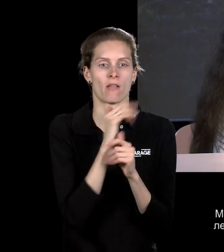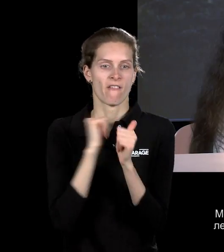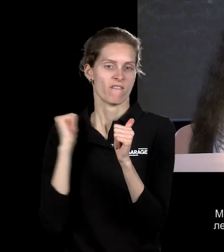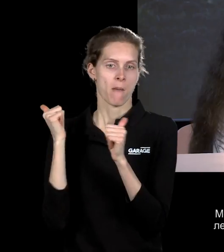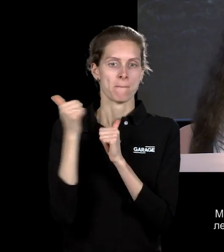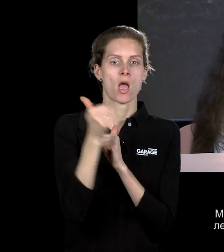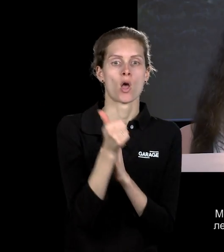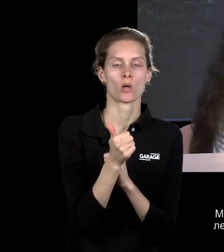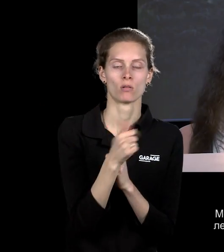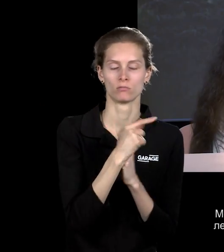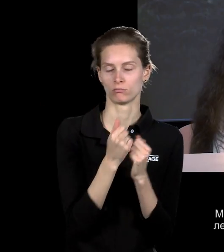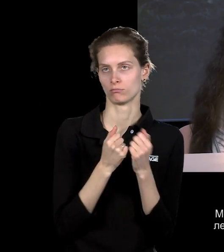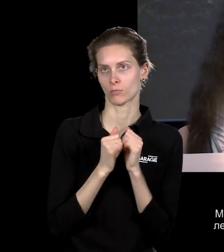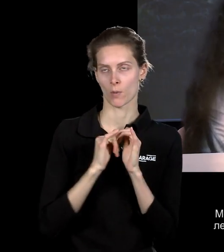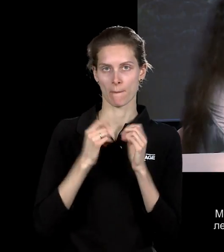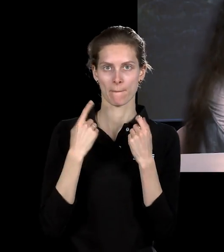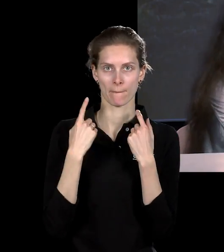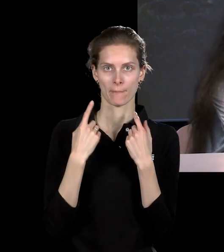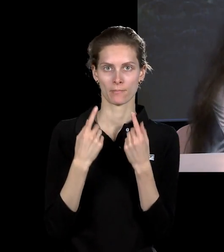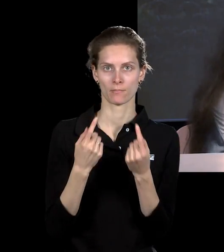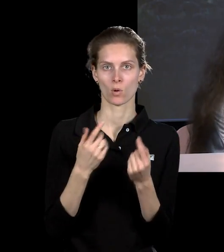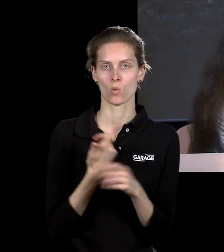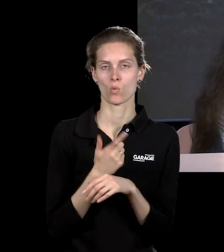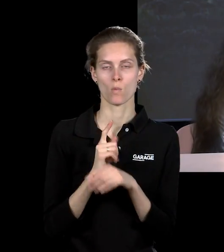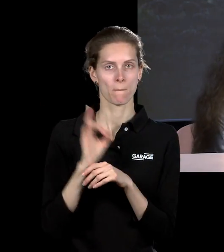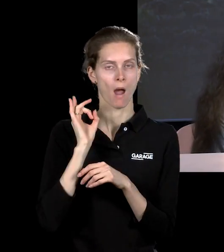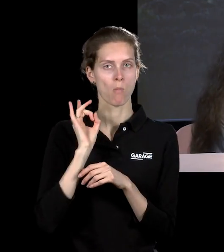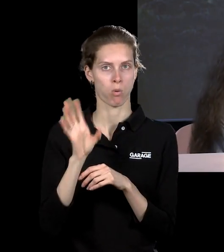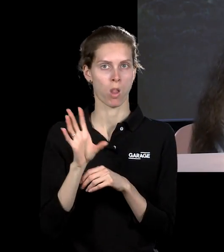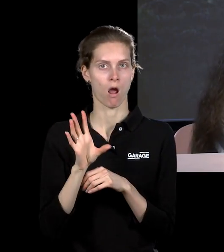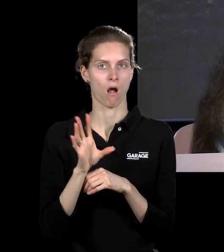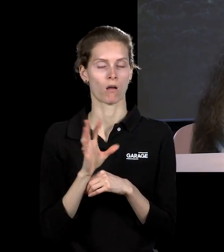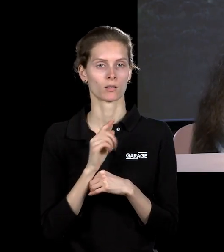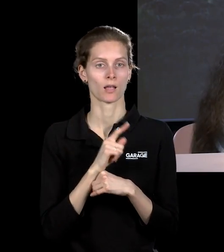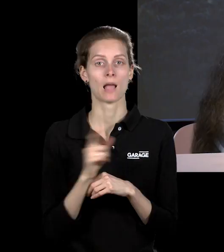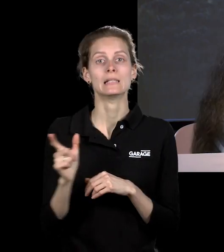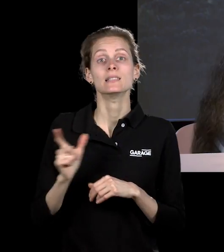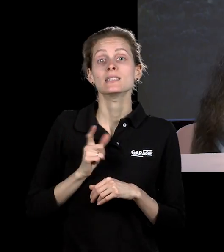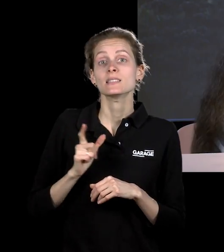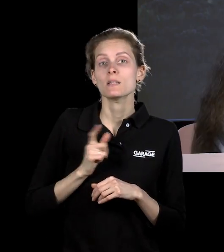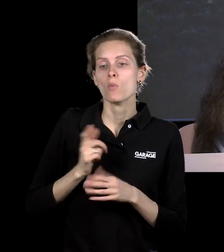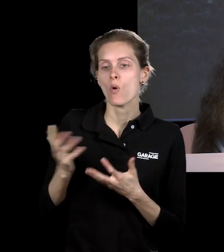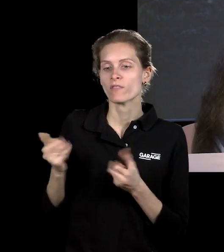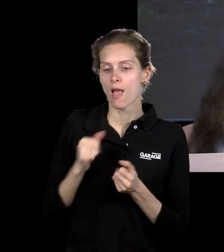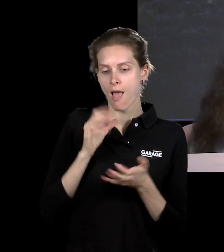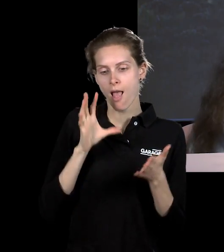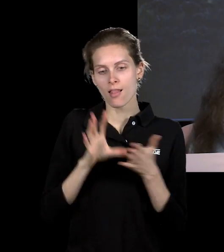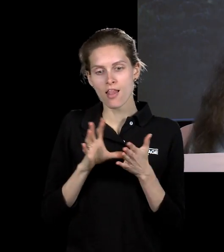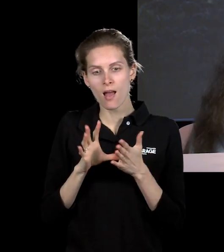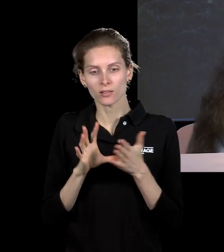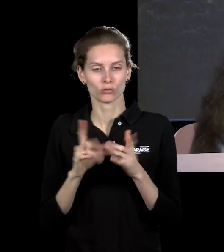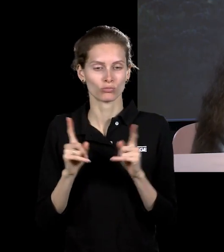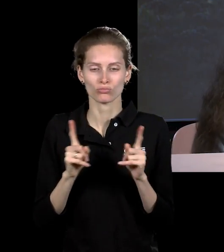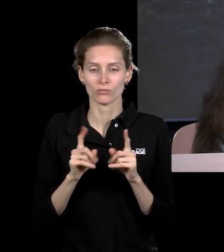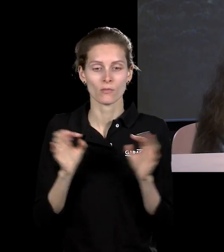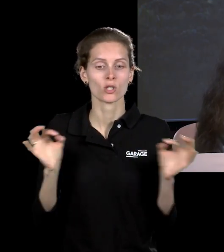потому что это очень востребованный аттракцион. И, естественно, у тебя с собой нельзя брать никакие электроприборы, электронные